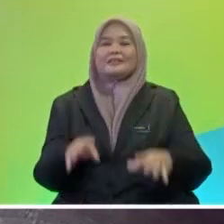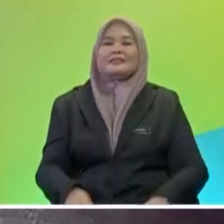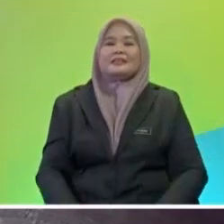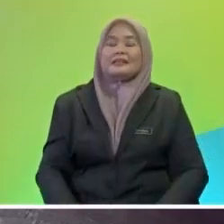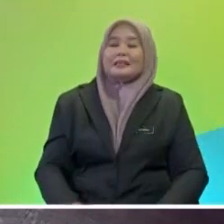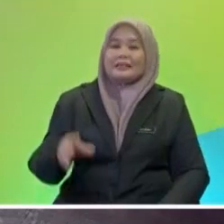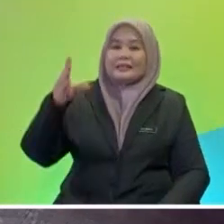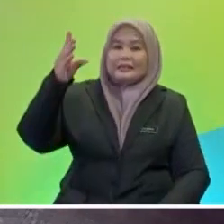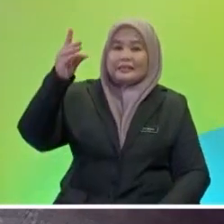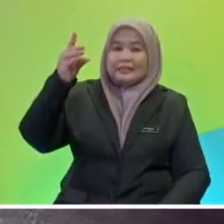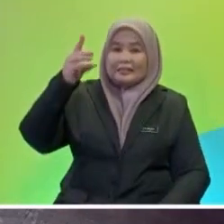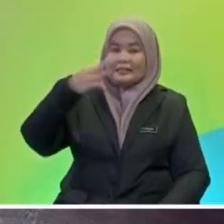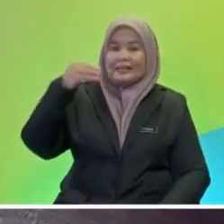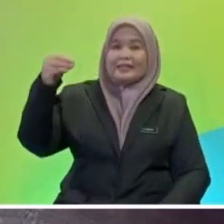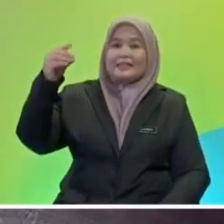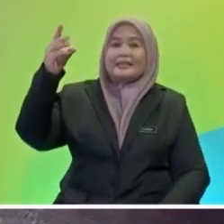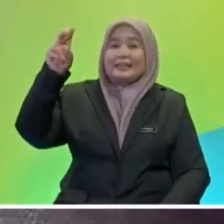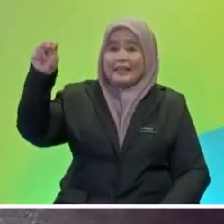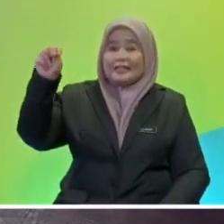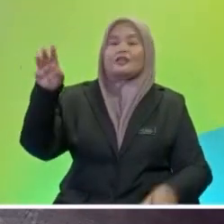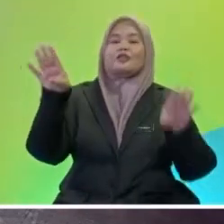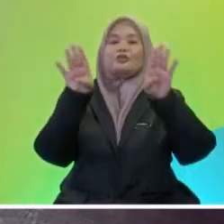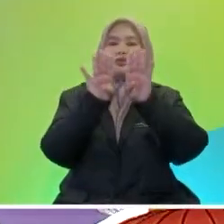dan suku kata tertutup tepat sekali